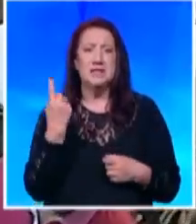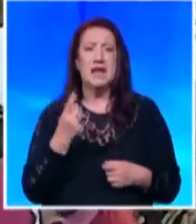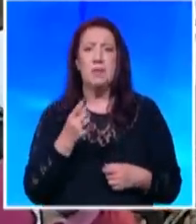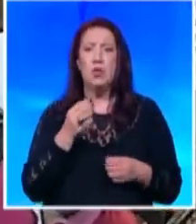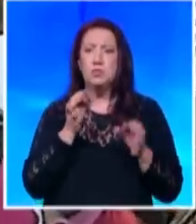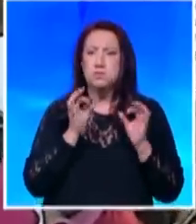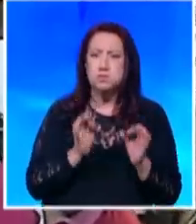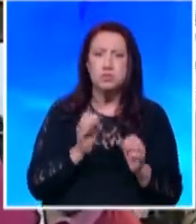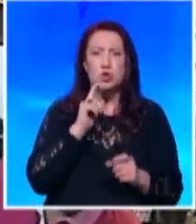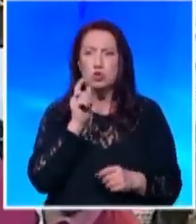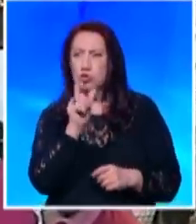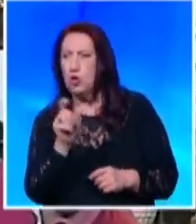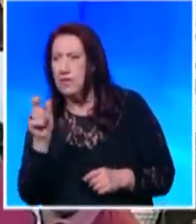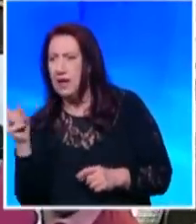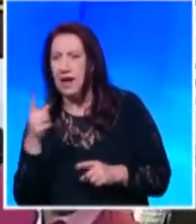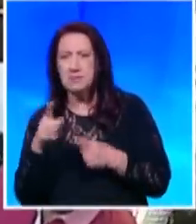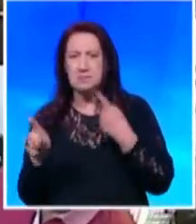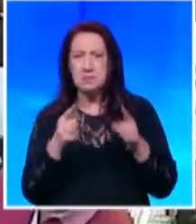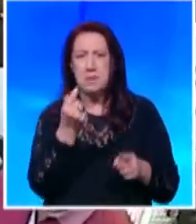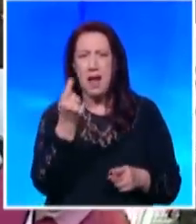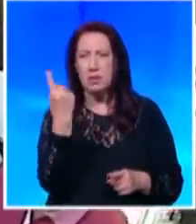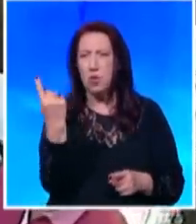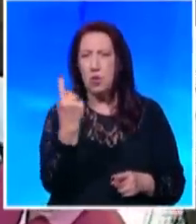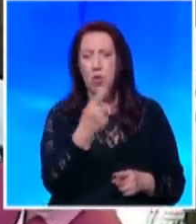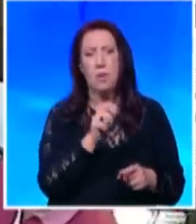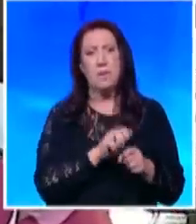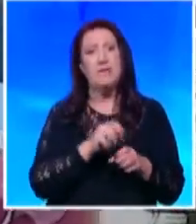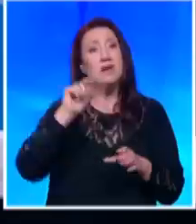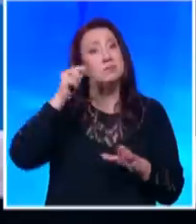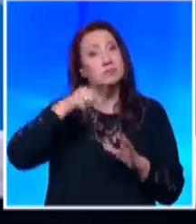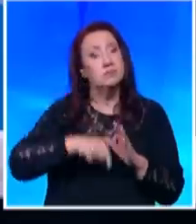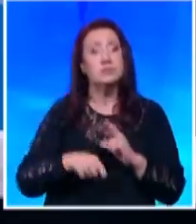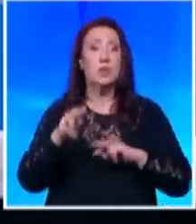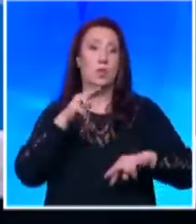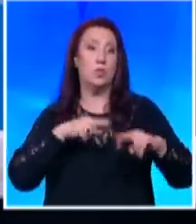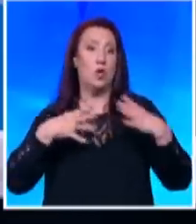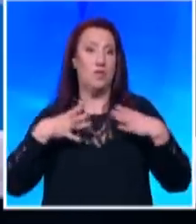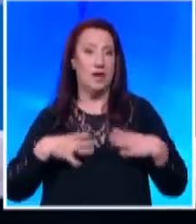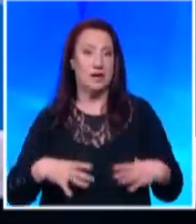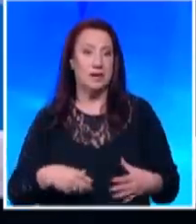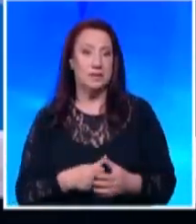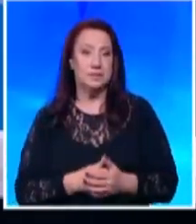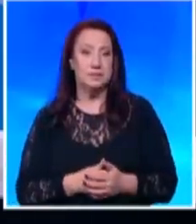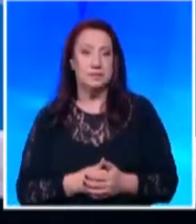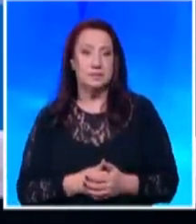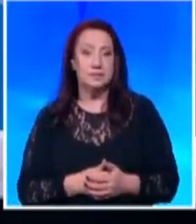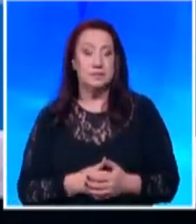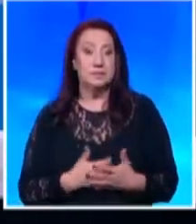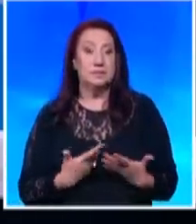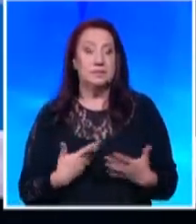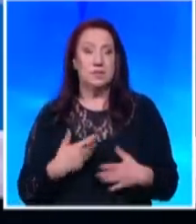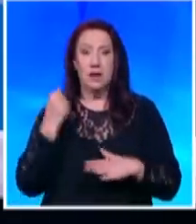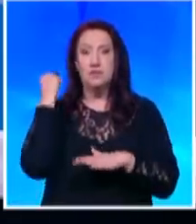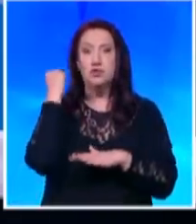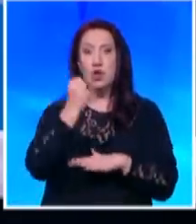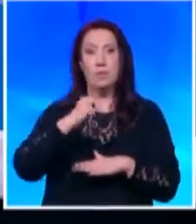по-щателна проверка. За БТВ новините Райна Зайкова. Взломна кражба в сграда на Белодробната болница